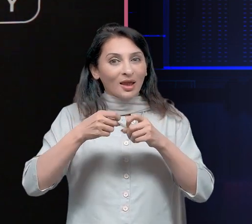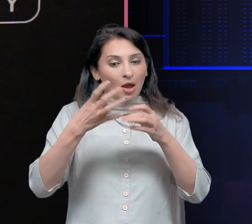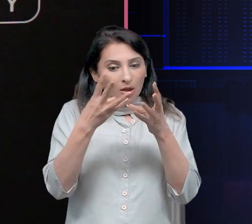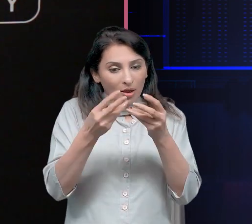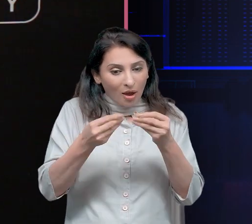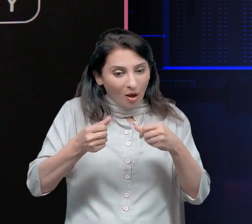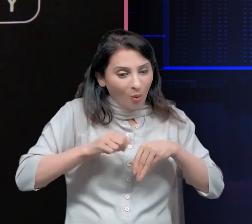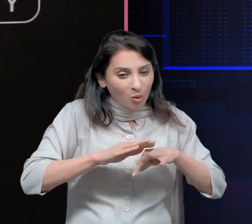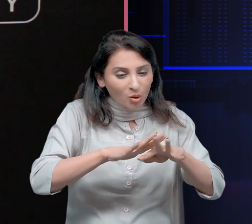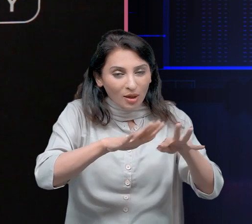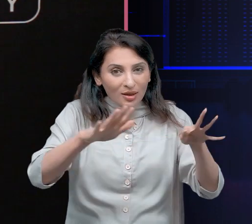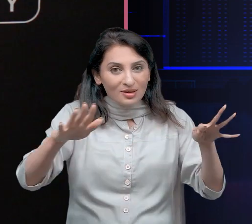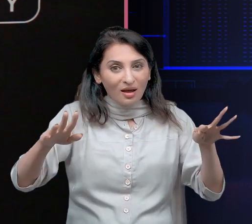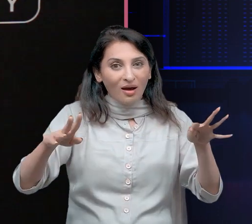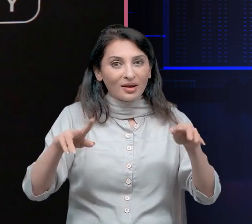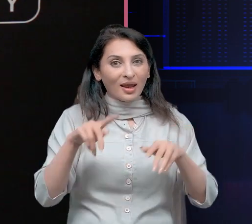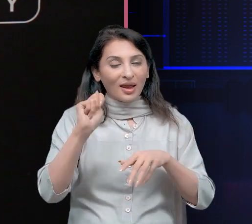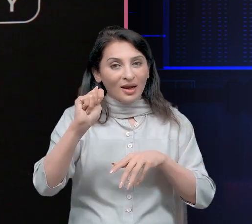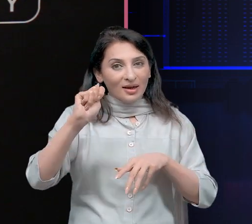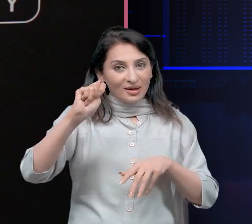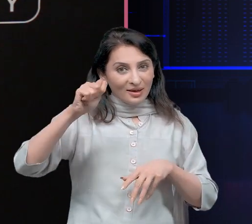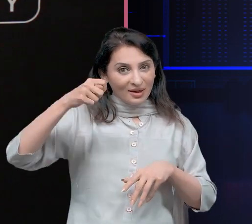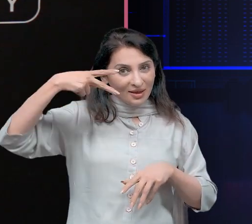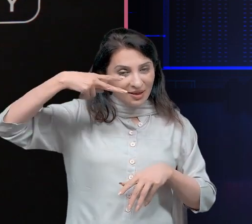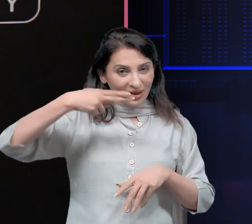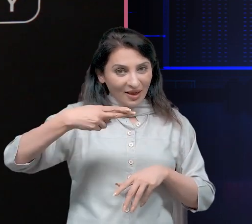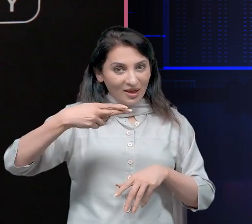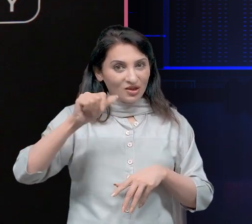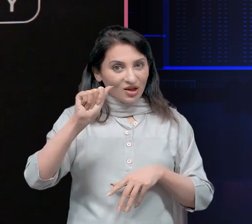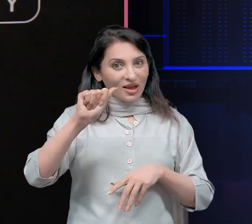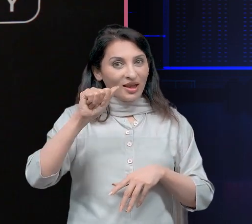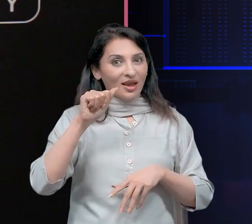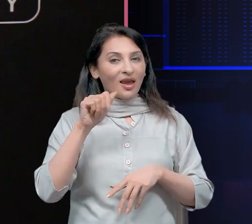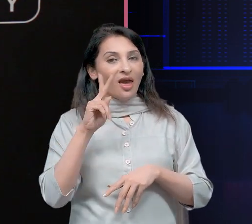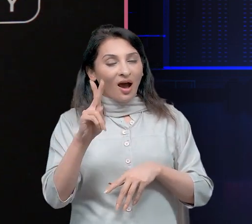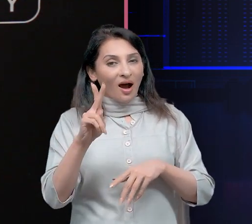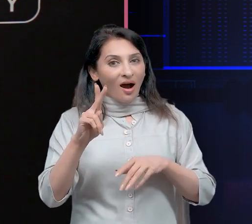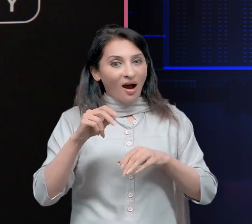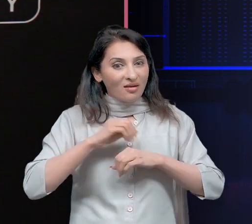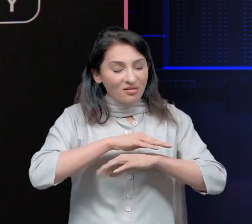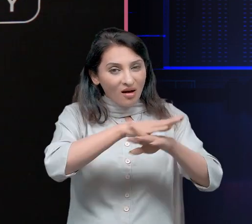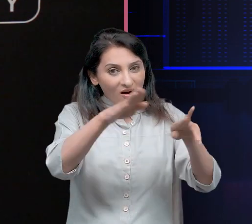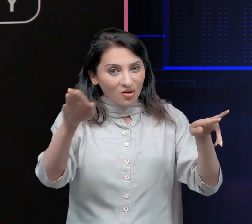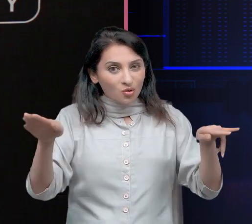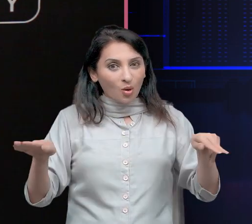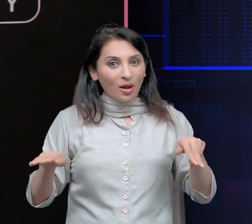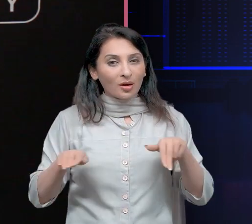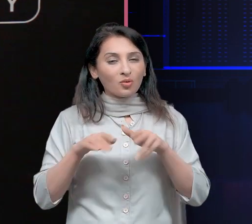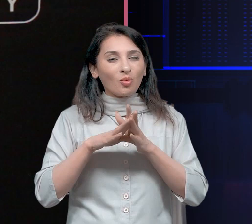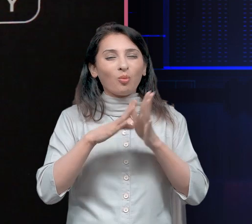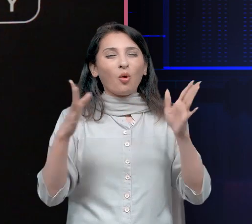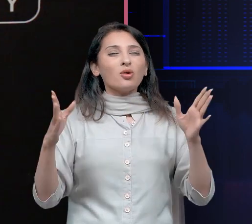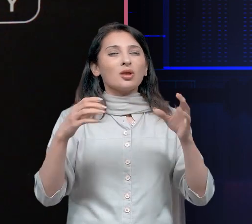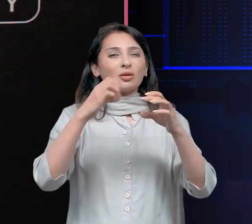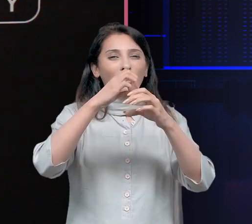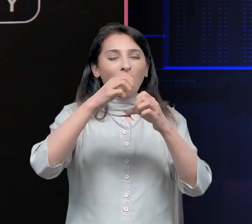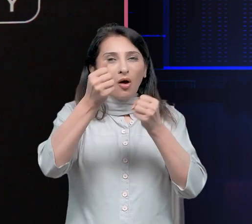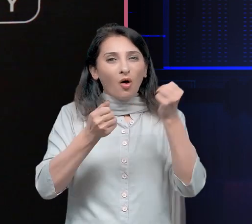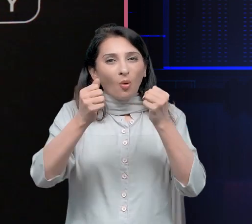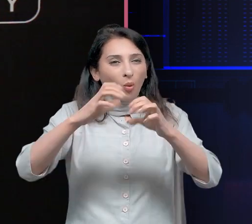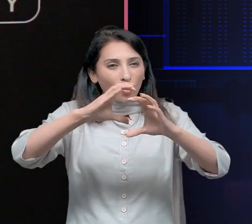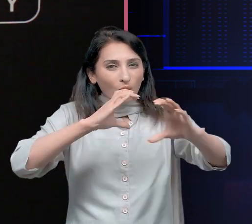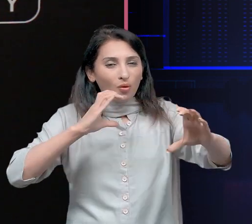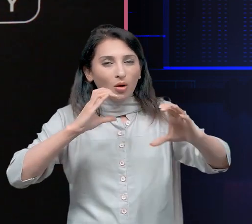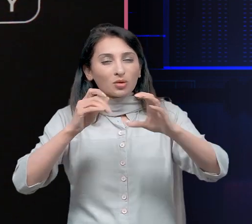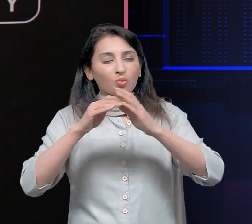जो 80 टन्स की और समथिंग उससे भी ज़्यादा बड़ी, बहुत ही बड़ी किस्म की डंपर ट्रक्स चलाई जाती हैं, वो औरतें चला